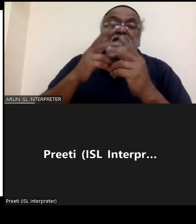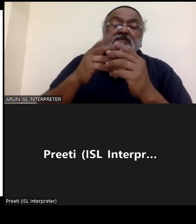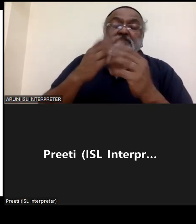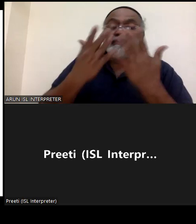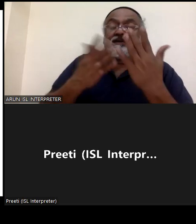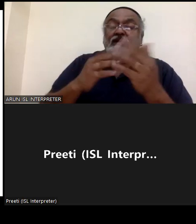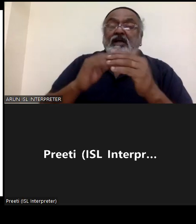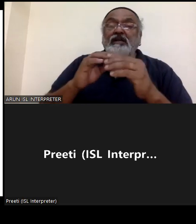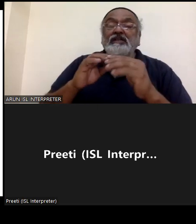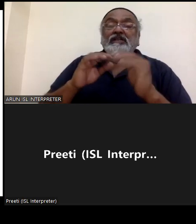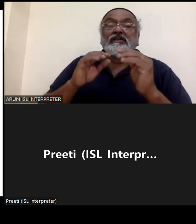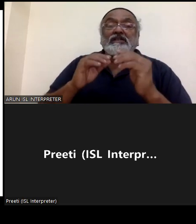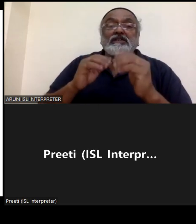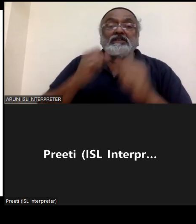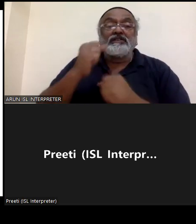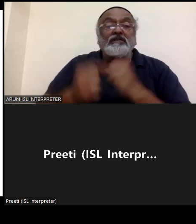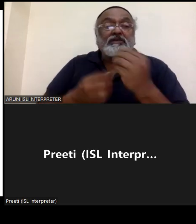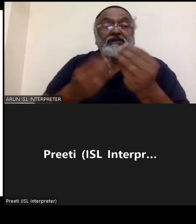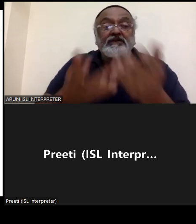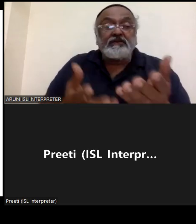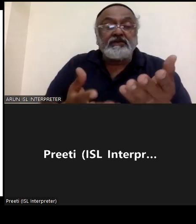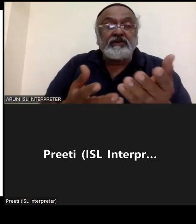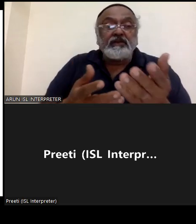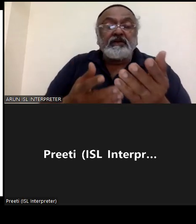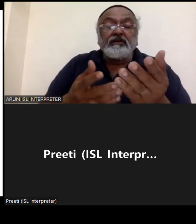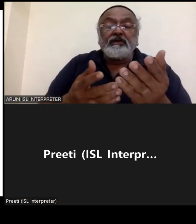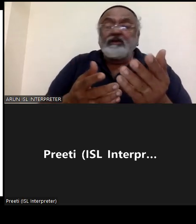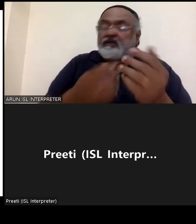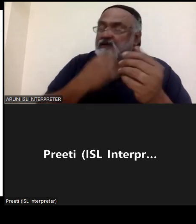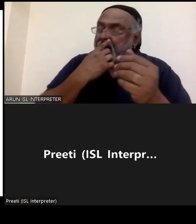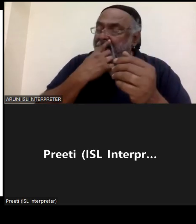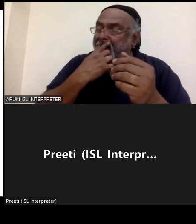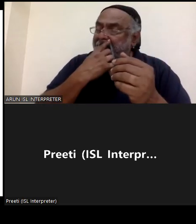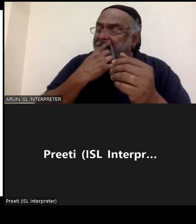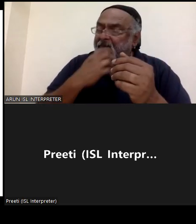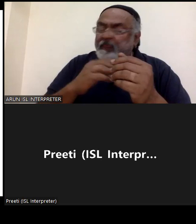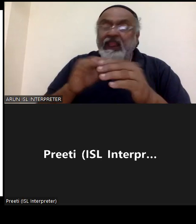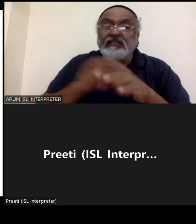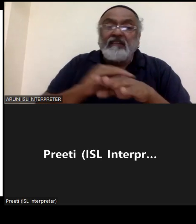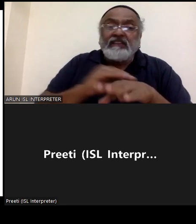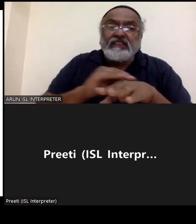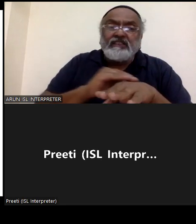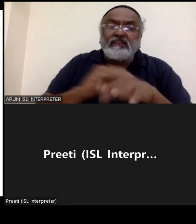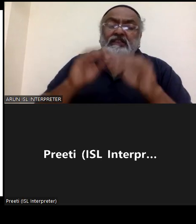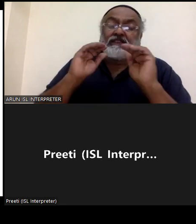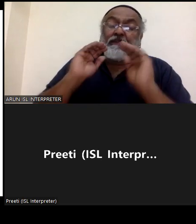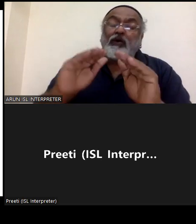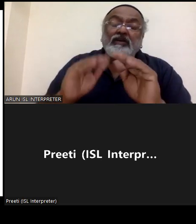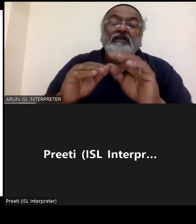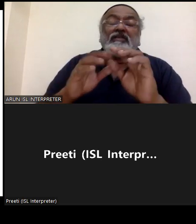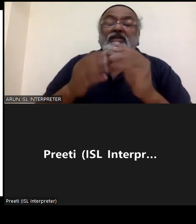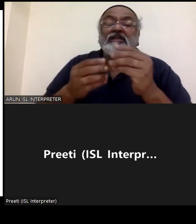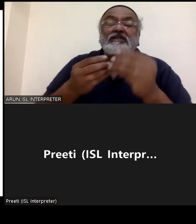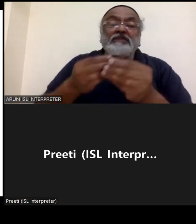एट प्रमोशन ऑफ स्पोर्ट्स सर्विसेज। जैसे ऐसा मान लीजिए कि आपके कॉलोनी